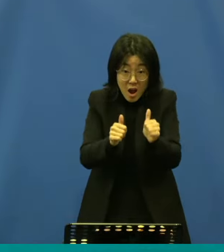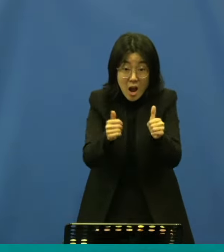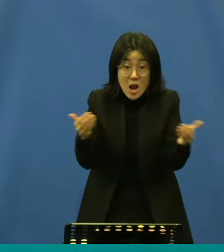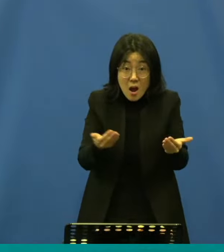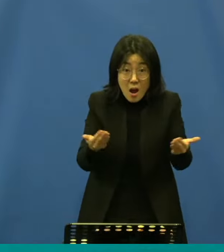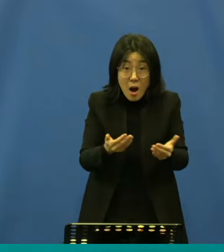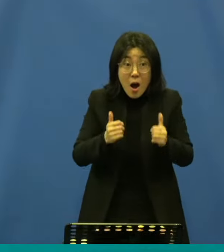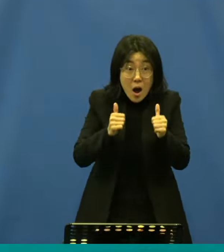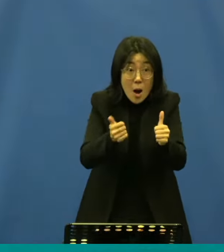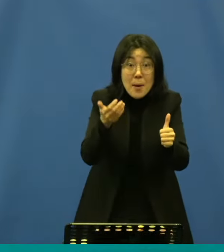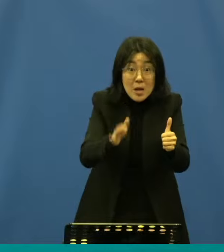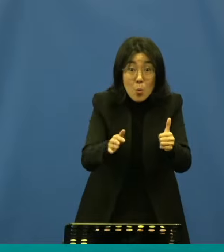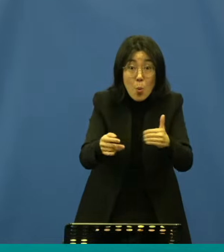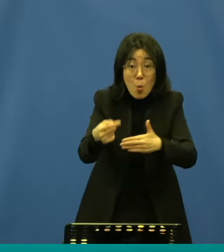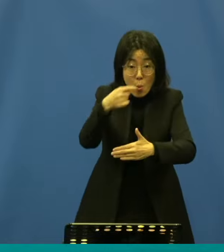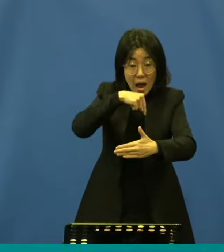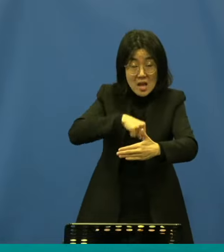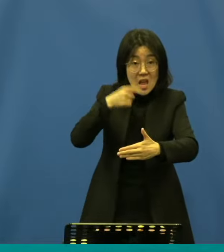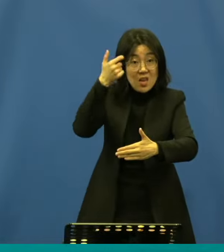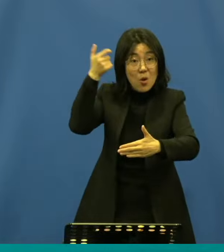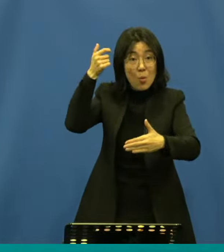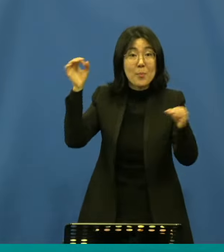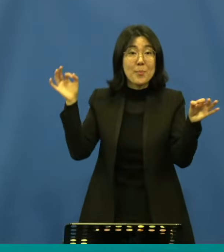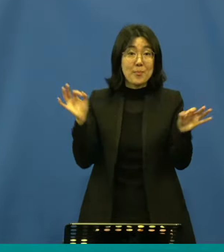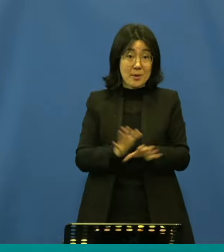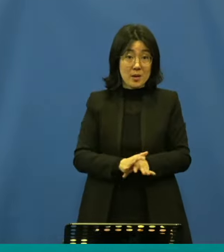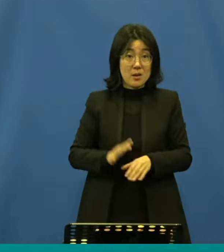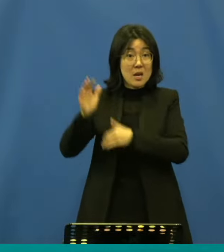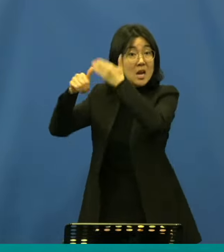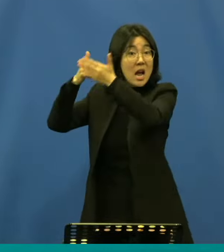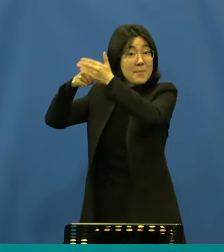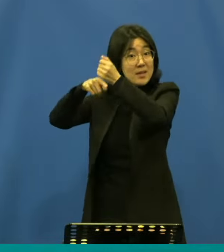교회에서도 마찬가지, 사역자들도 마찬가지.